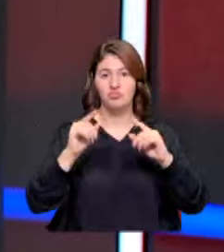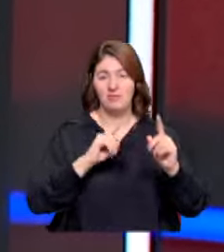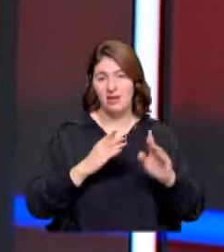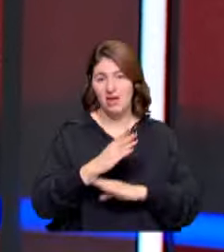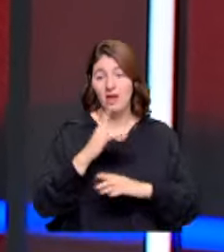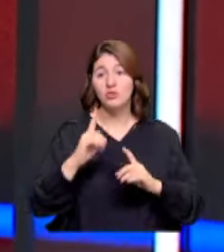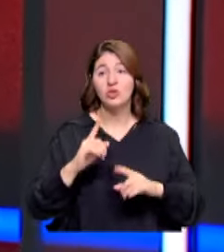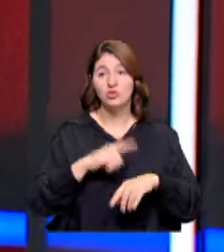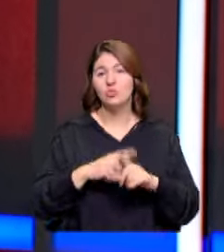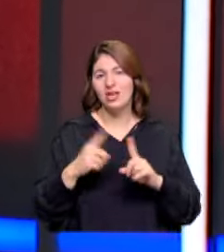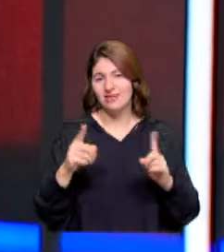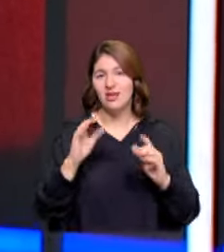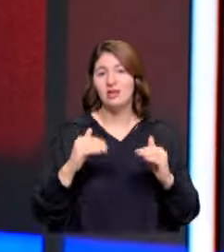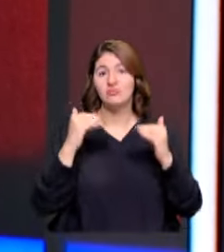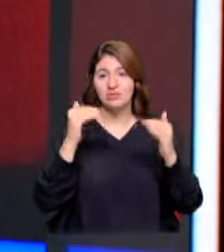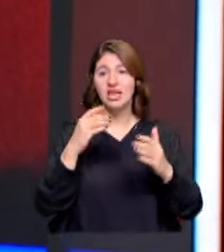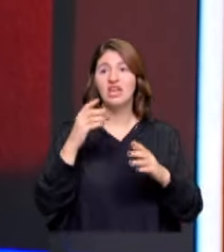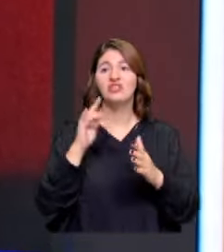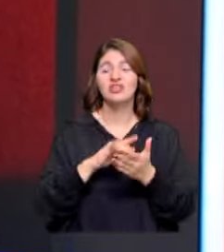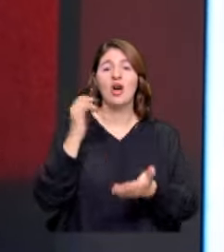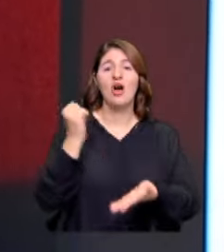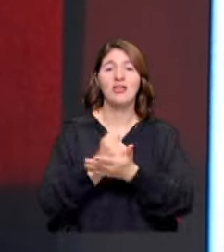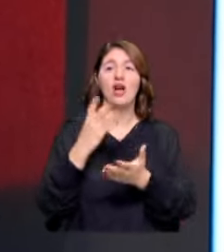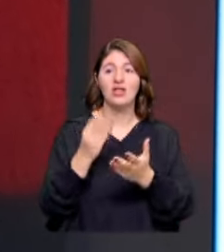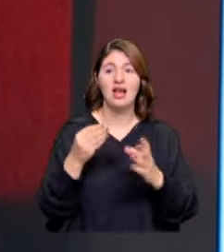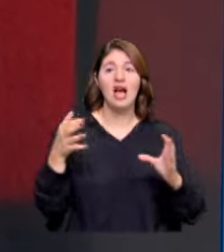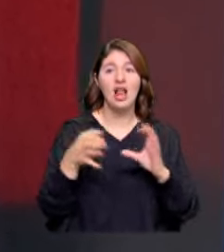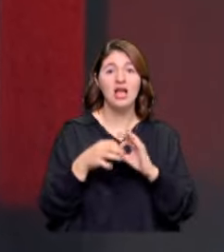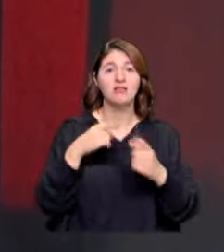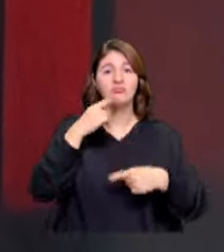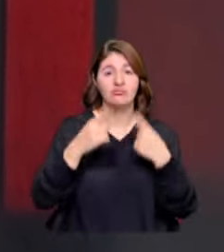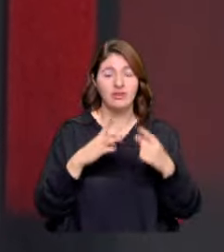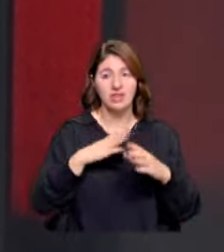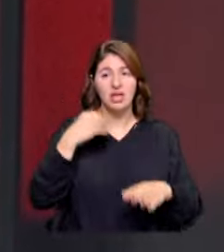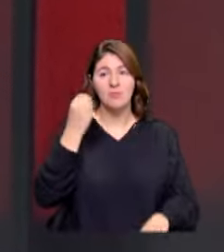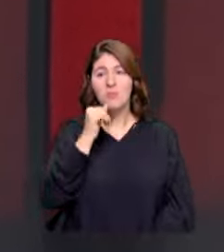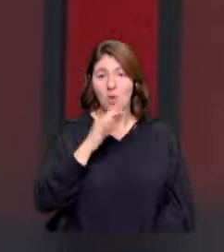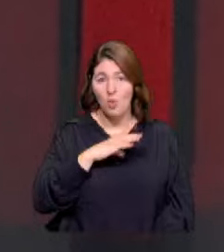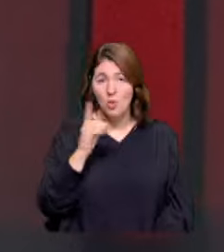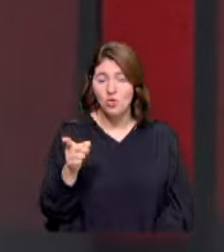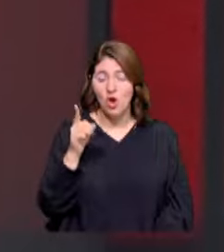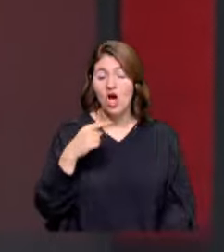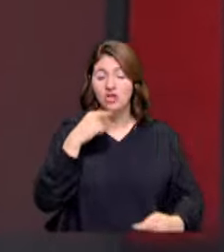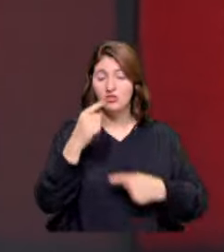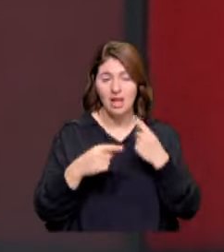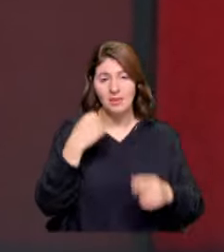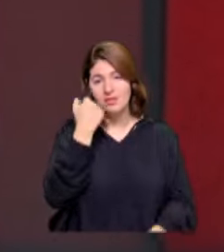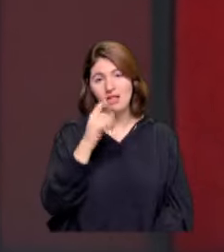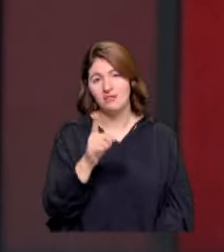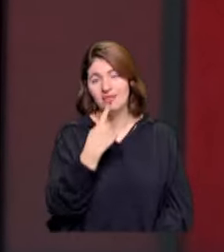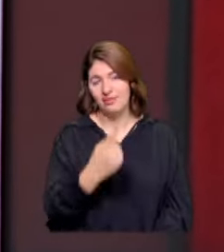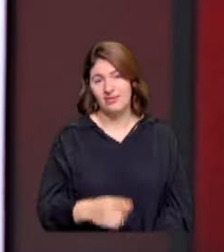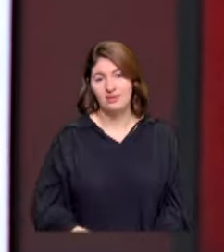süredir istinafta olan cezanın onandığına ilişkin iddialar vardı. Ekrem İmamoğlu o iddiayı